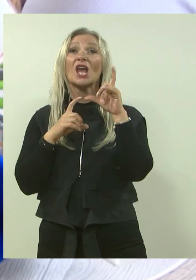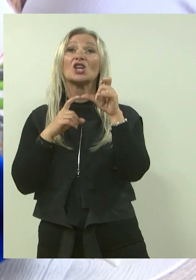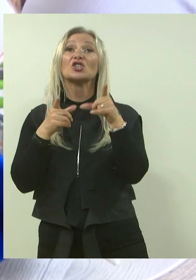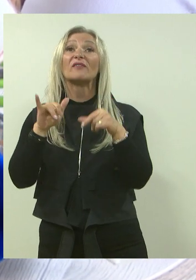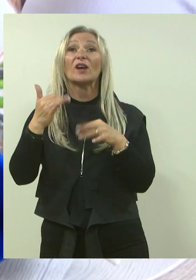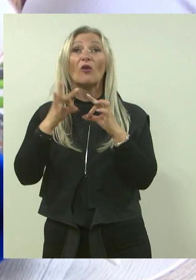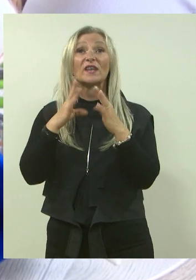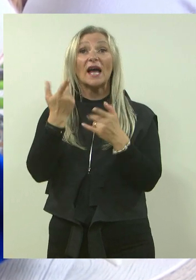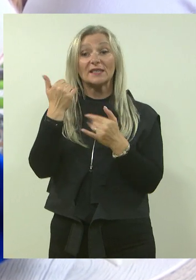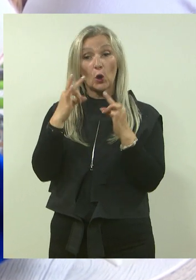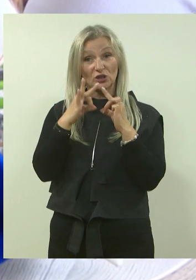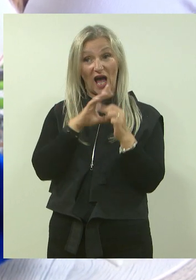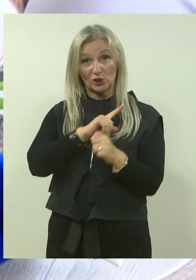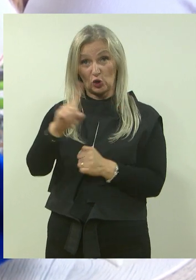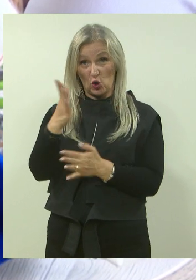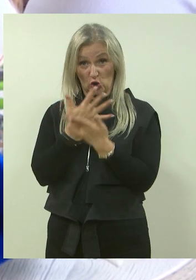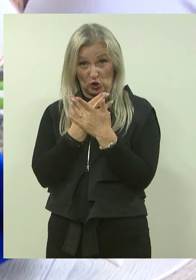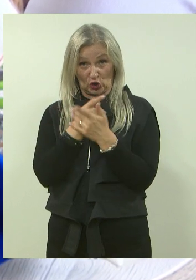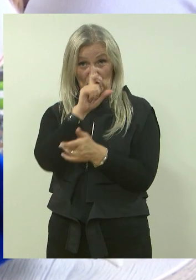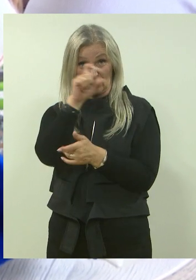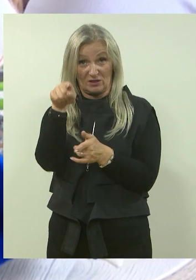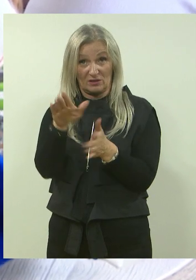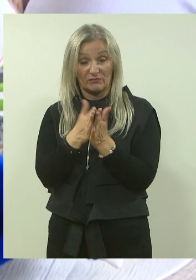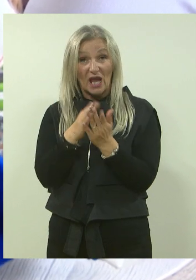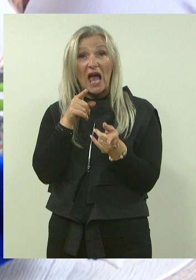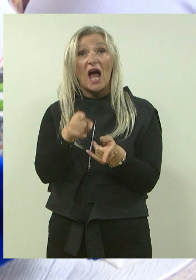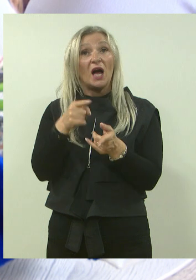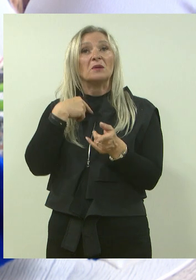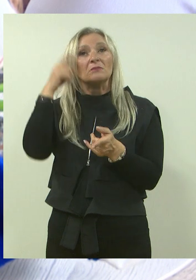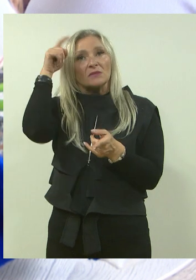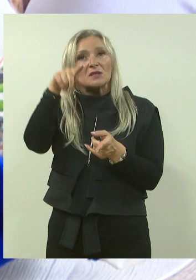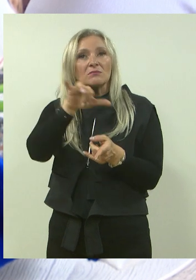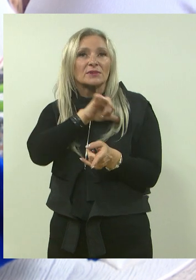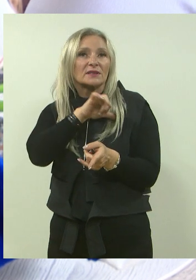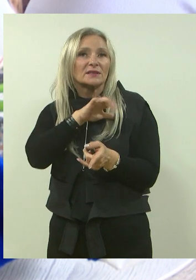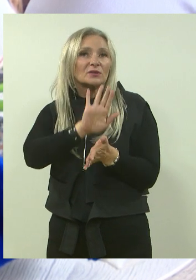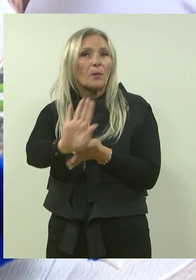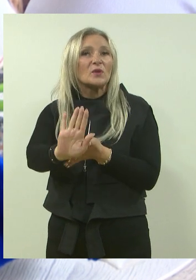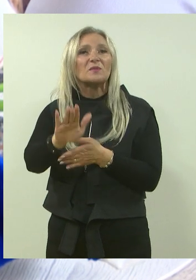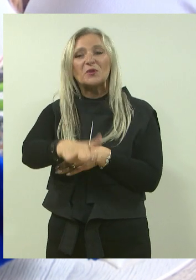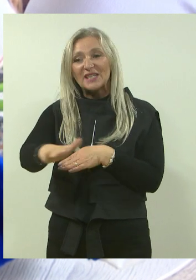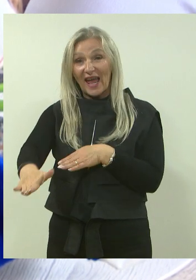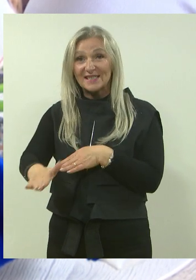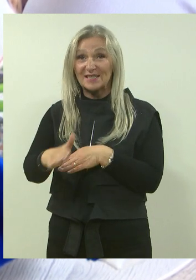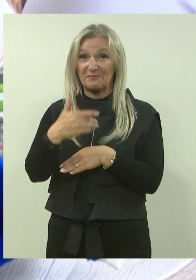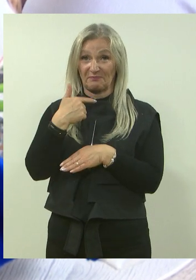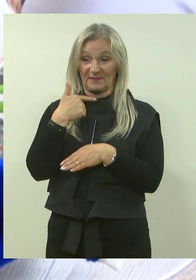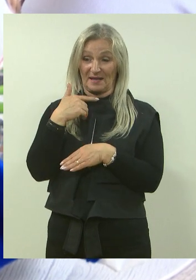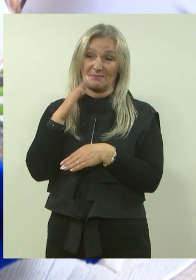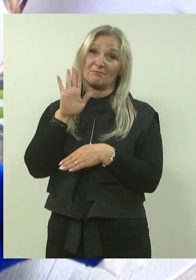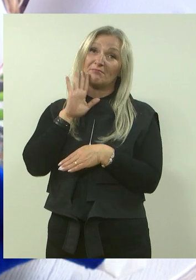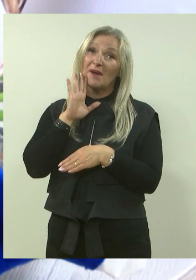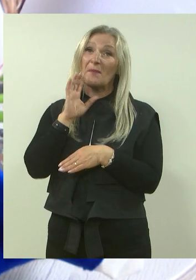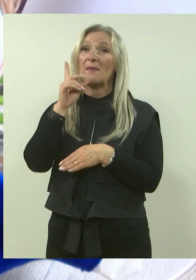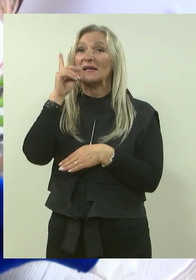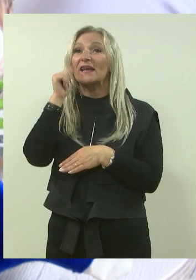tek je dio onog o čemu ćemo razgovarati u nastavku, ali mislim da će ovo interesantno biti posebno klincima, ali sigurno sa mamama i tatama, pa čak i